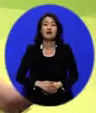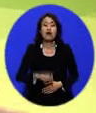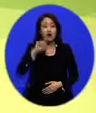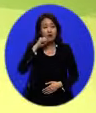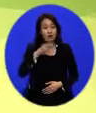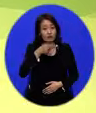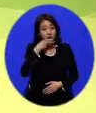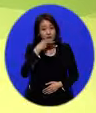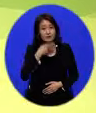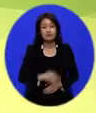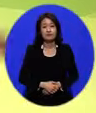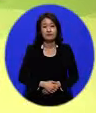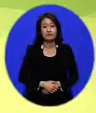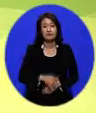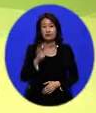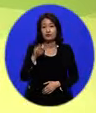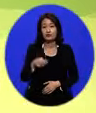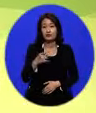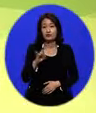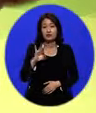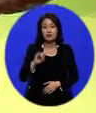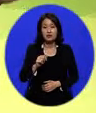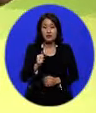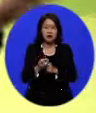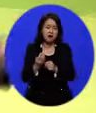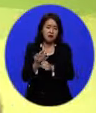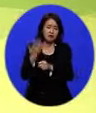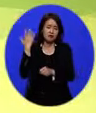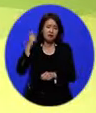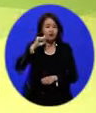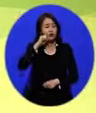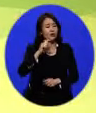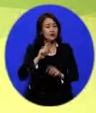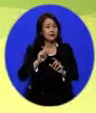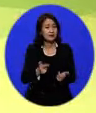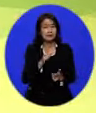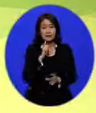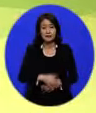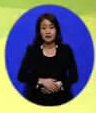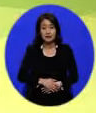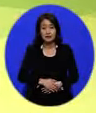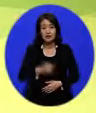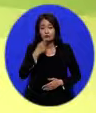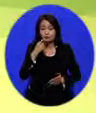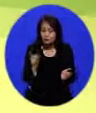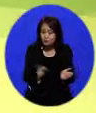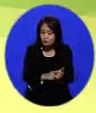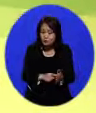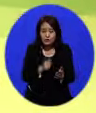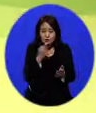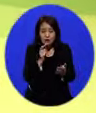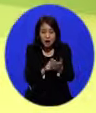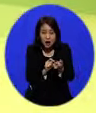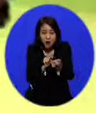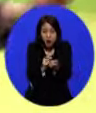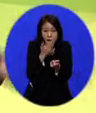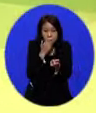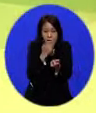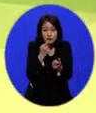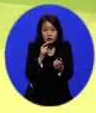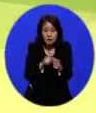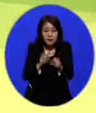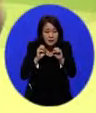어려운 거 아니에요. 유대인들이 수천 년 동안 해온 게 어려운 게 아니란 말이에요. 쉽게 접근할 수 있는 것들이 쉽게